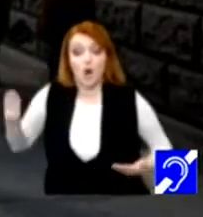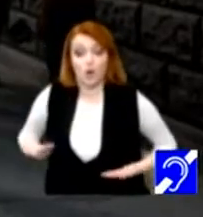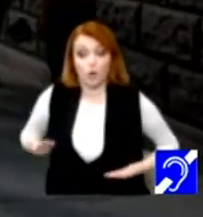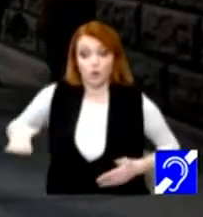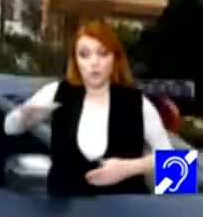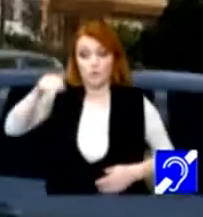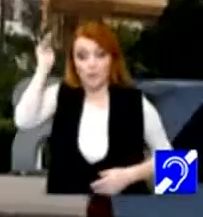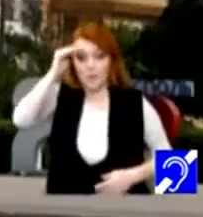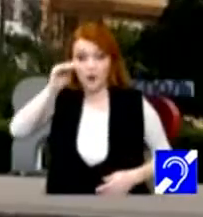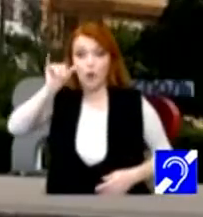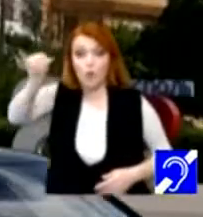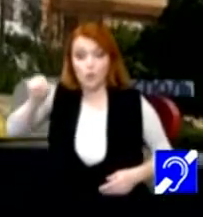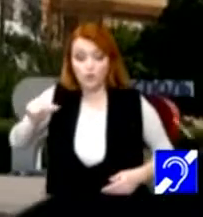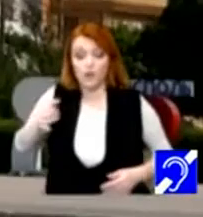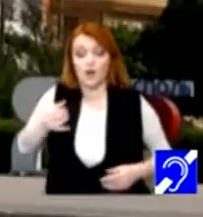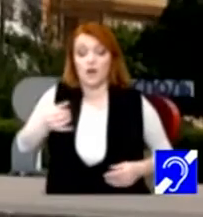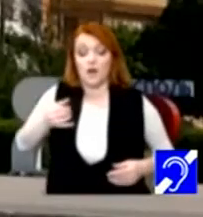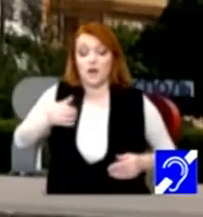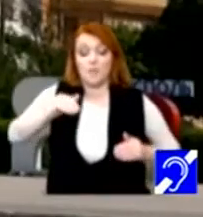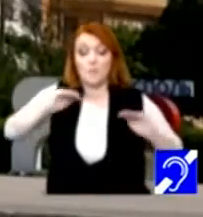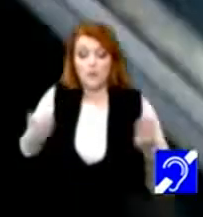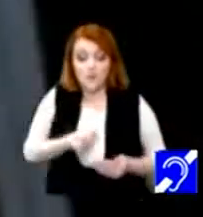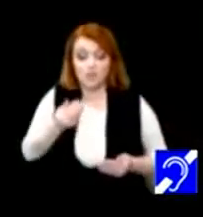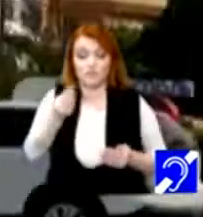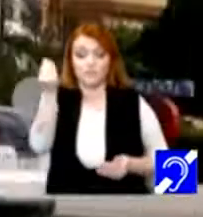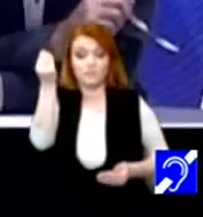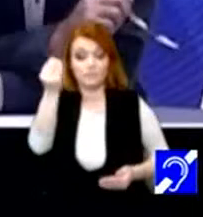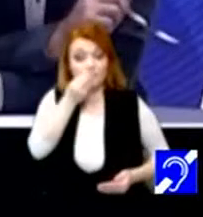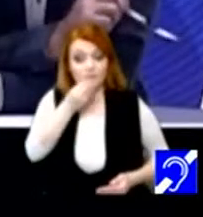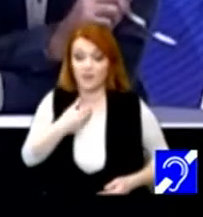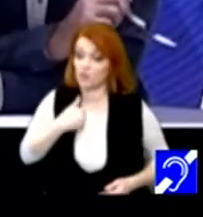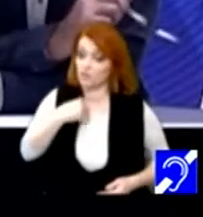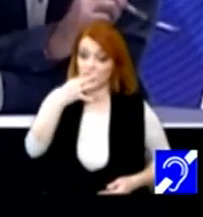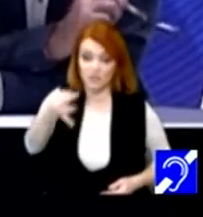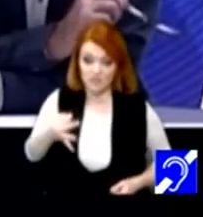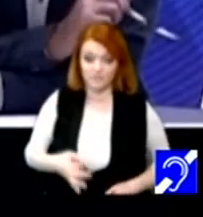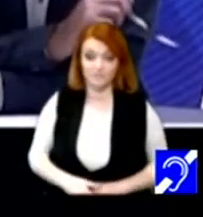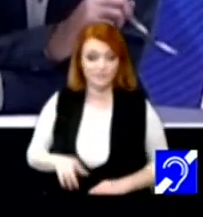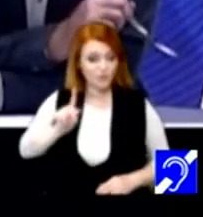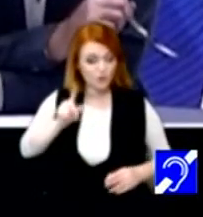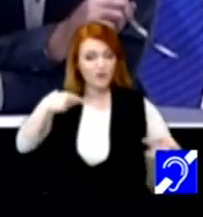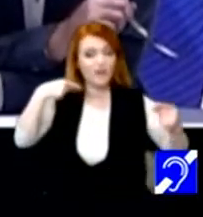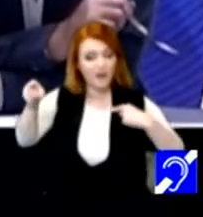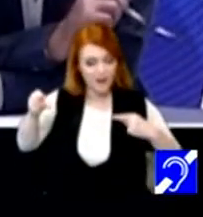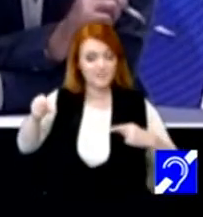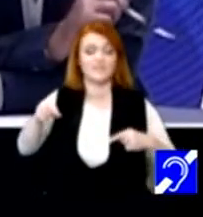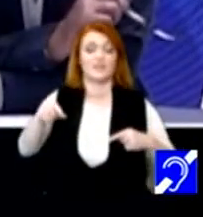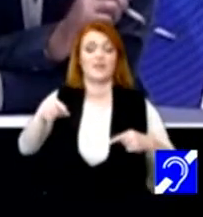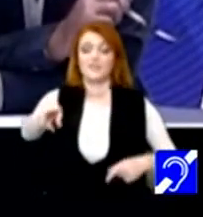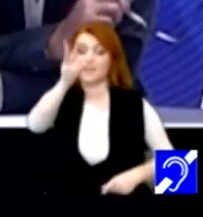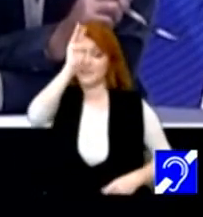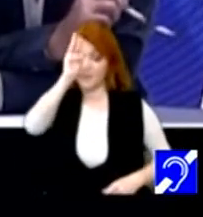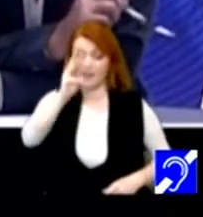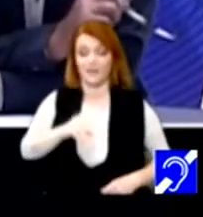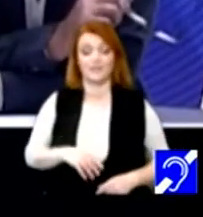locuitorilor din stânga Nistrului și puterea de cumpărare a acestora. Totuși, trebuie să spunem că puterea sau paritatea puterii de cumpărare în